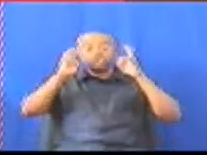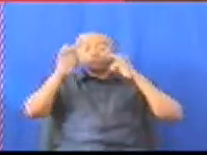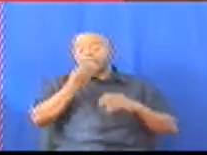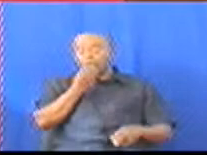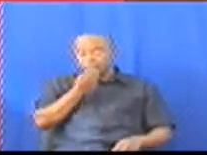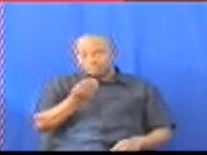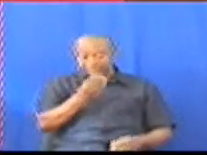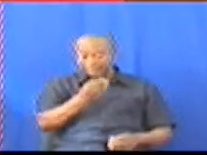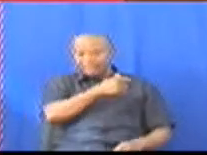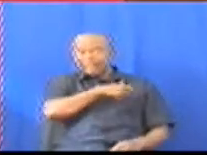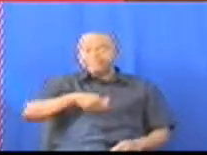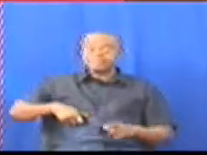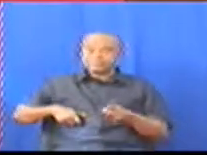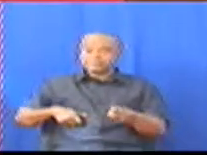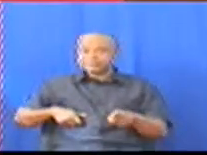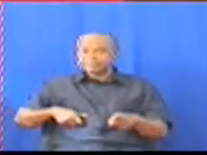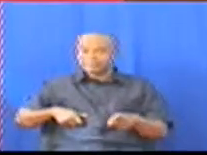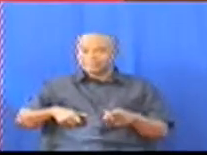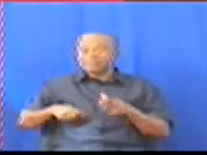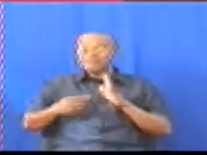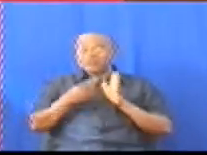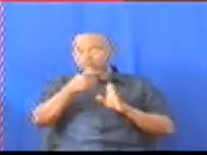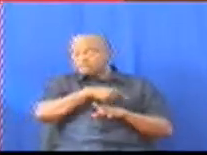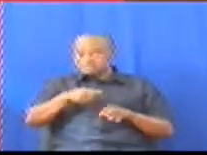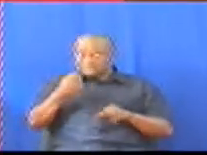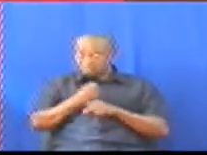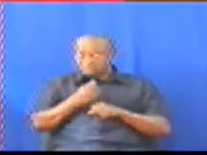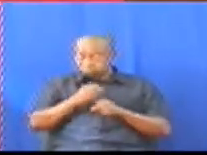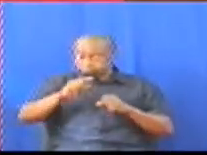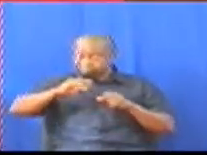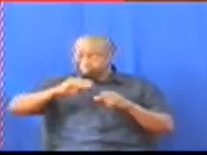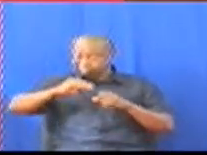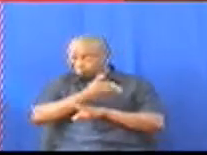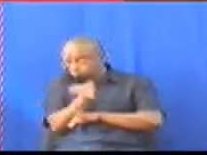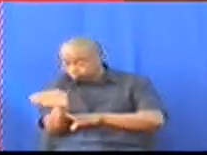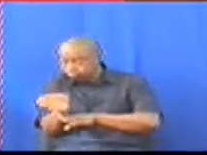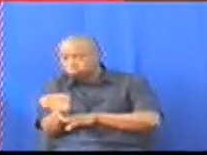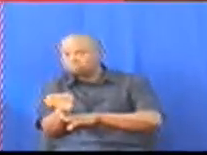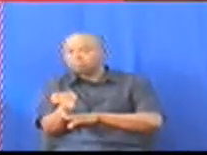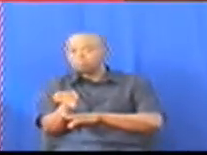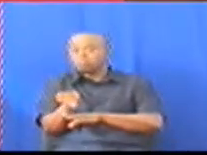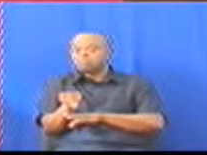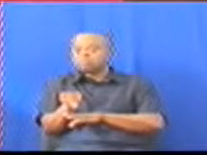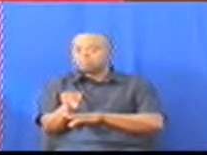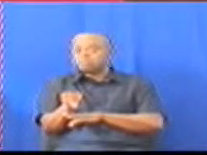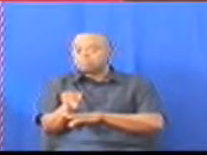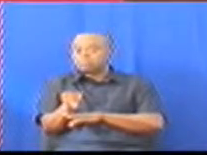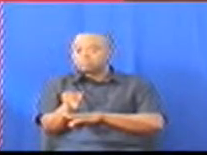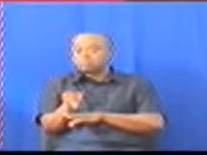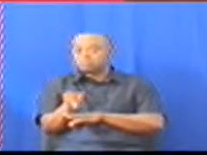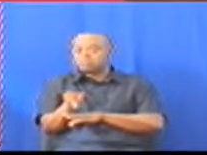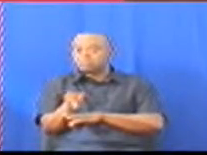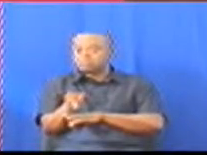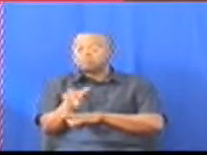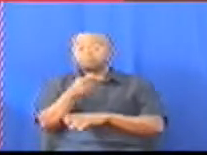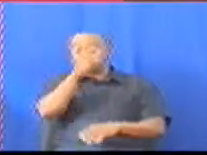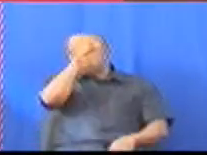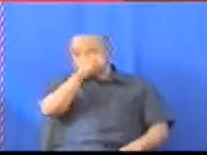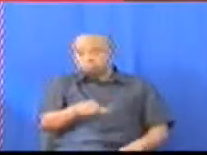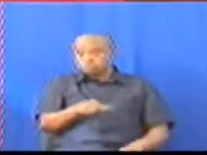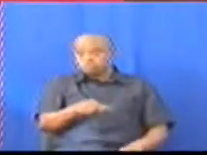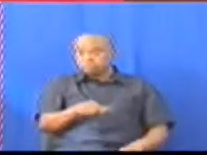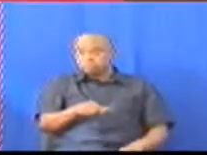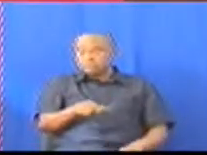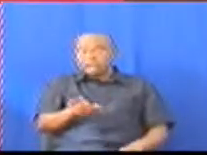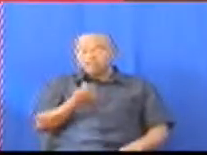wa masharti haya. Na kama rais pengine ameenda kinyume na masharti, kama rais anaweza kwenda kinyume, ni pamoja na mtu anaweza kuanguka kifundo